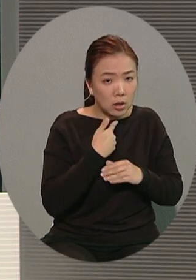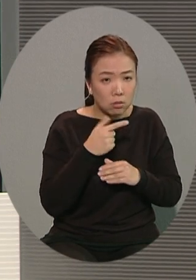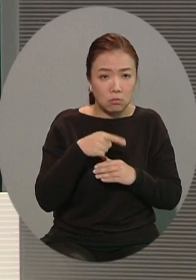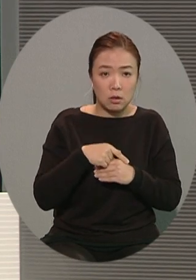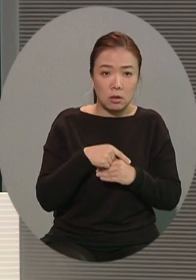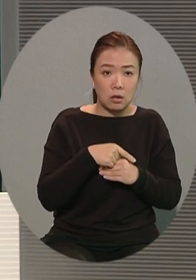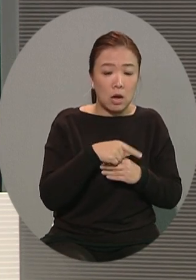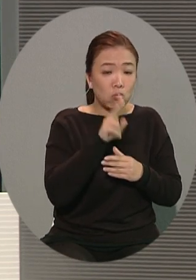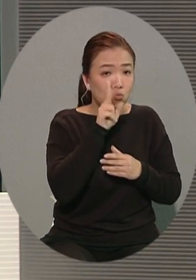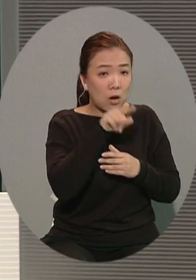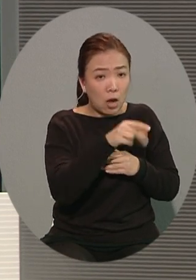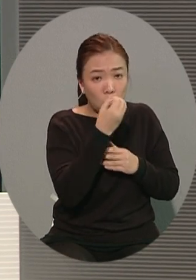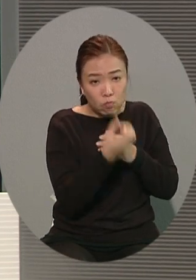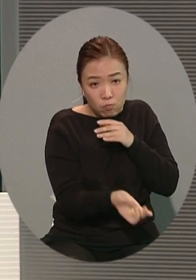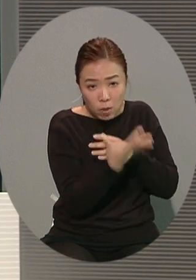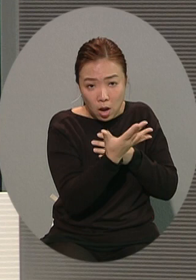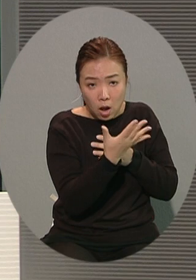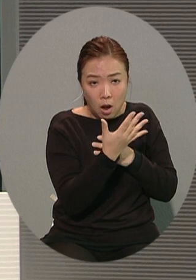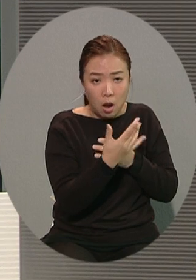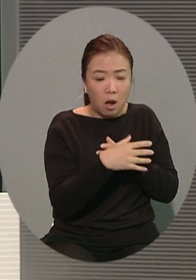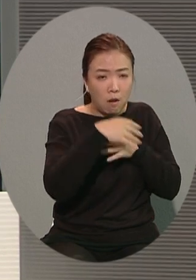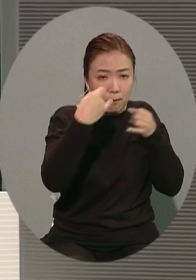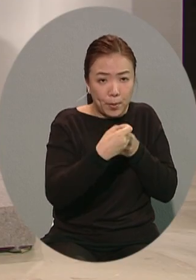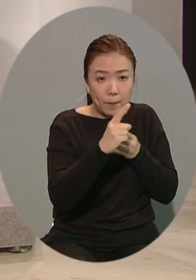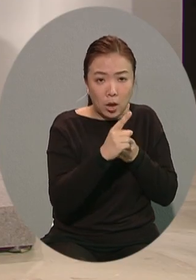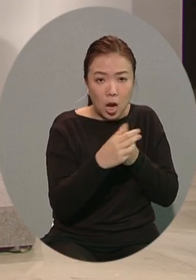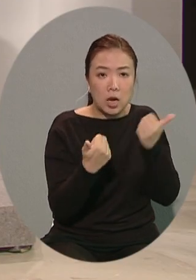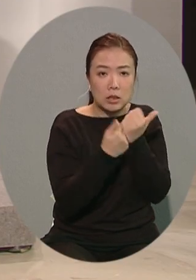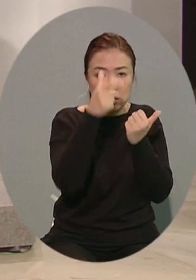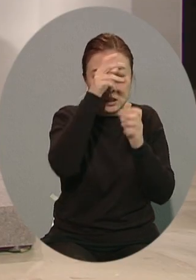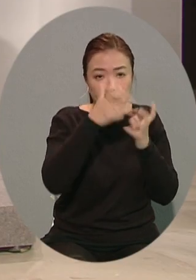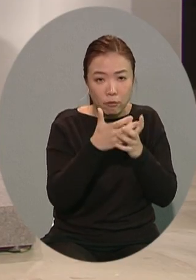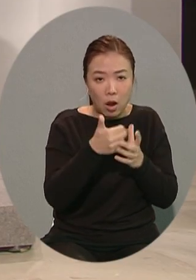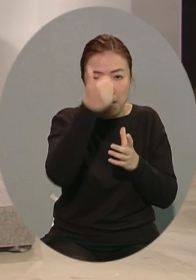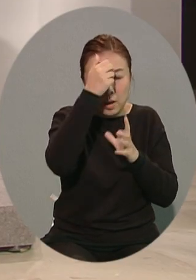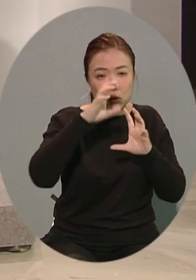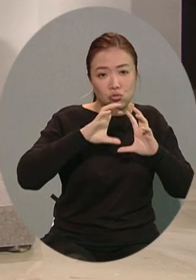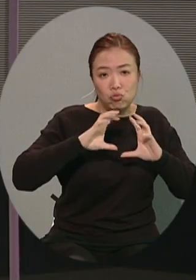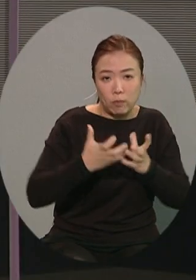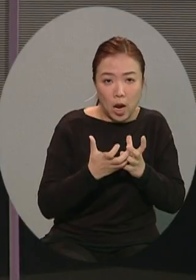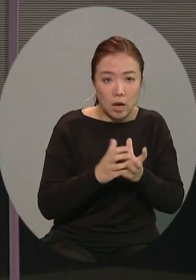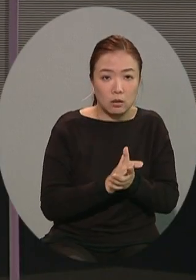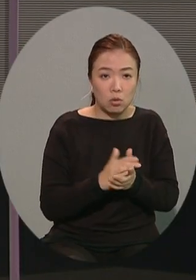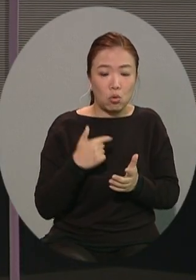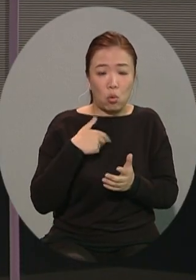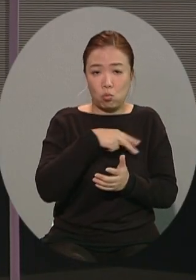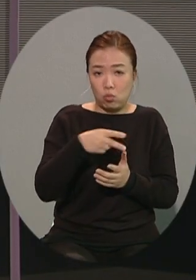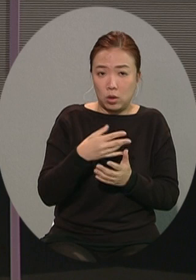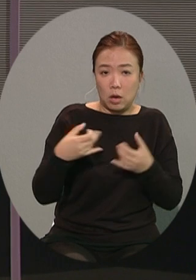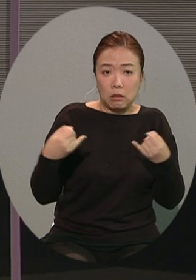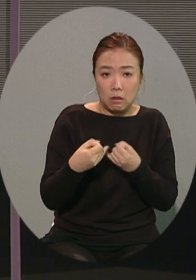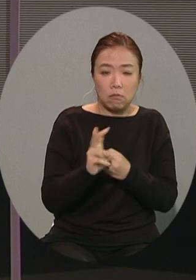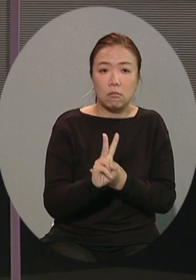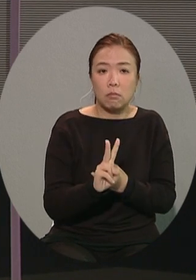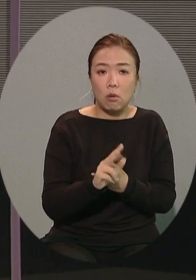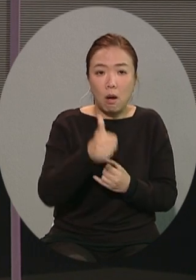講， 既然你係本土派，你嘅敵人係建制派，係民主派。我哋嘅敵人都係